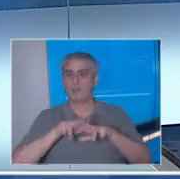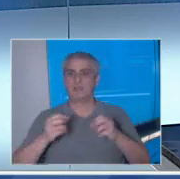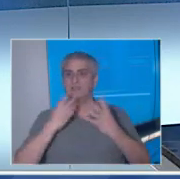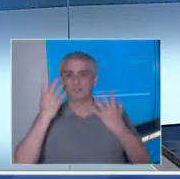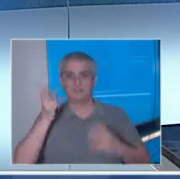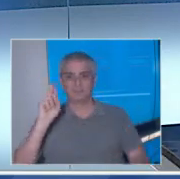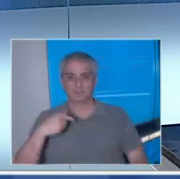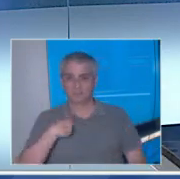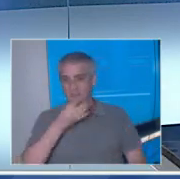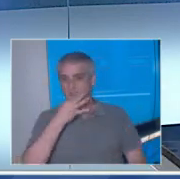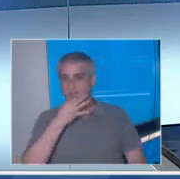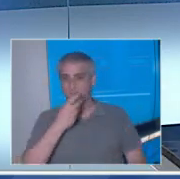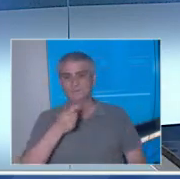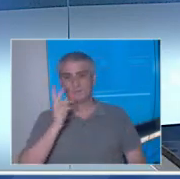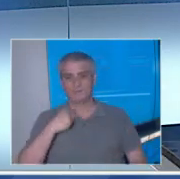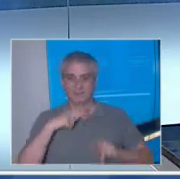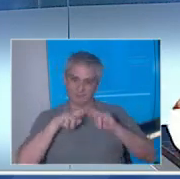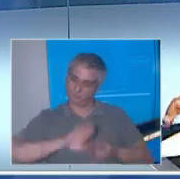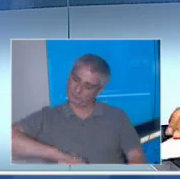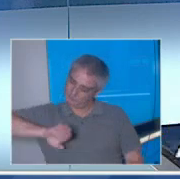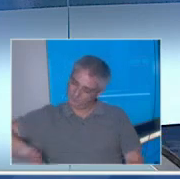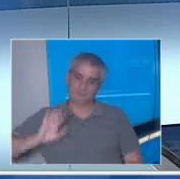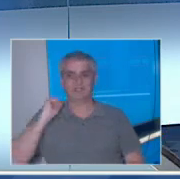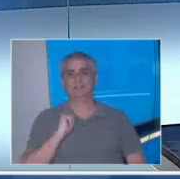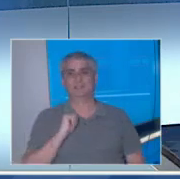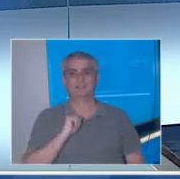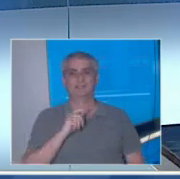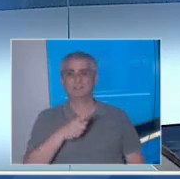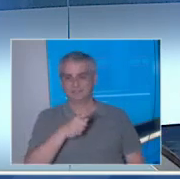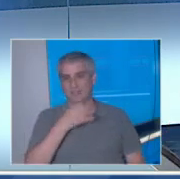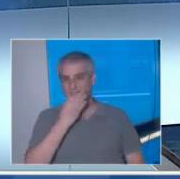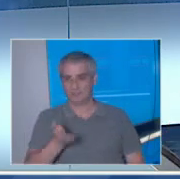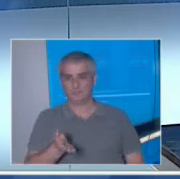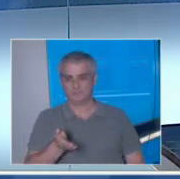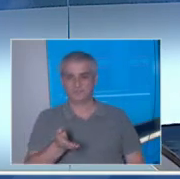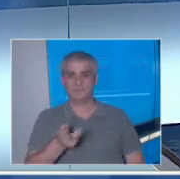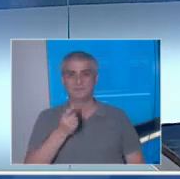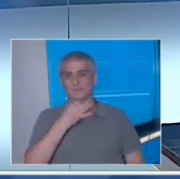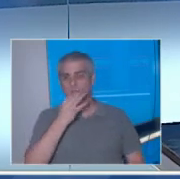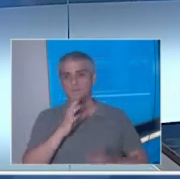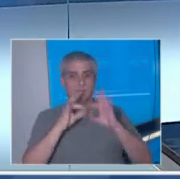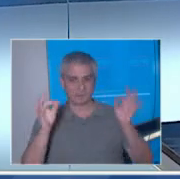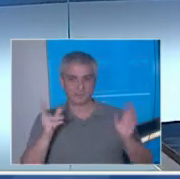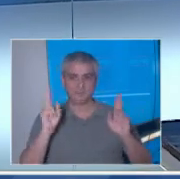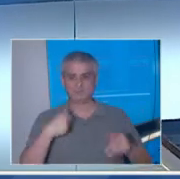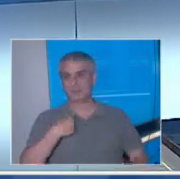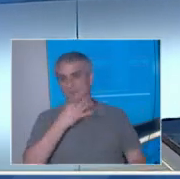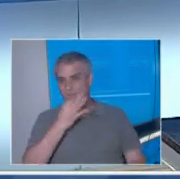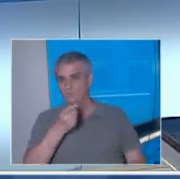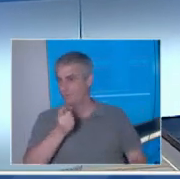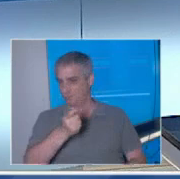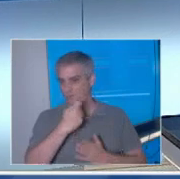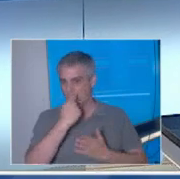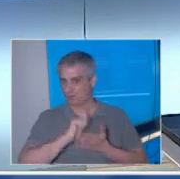אמרו, יש לי נאום. יש לי נאום, אבל אני משאיר אותו בצד. שזה, כאילו, זה הנאום, אתה מבין? אתה נאום מתחיל בזה שיש לי נאום. אני אשאל אותו אם הוא כותב